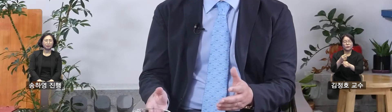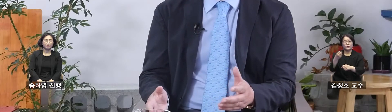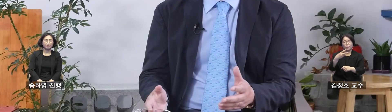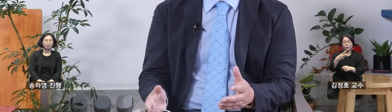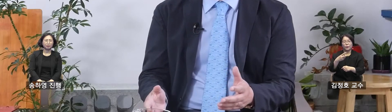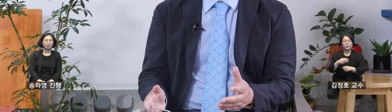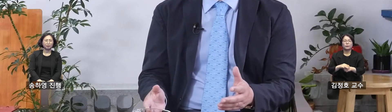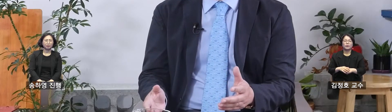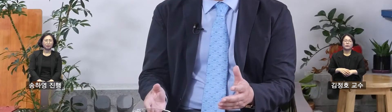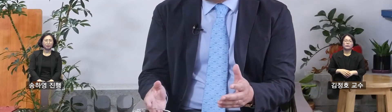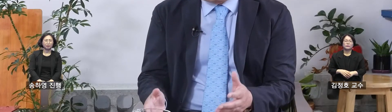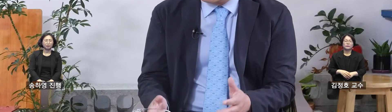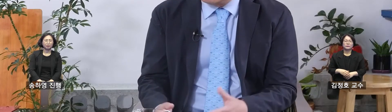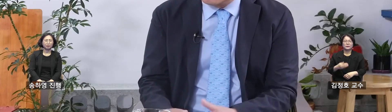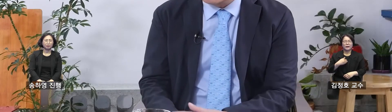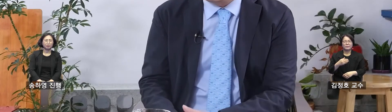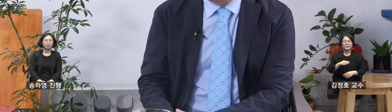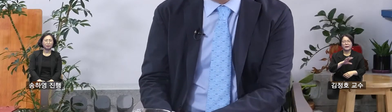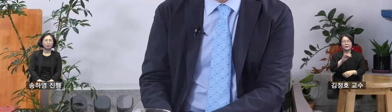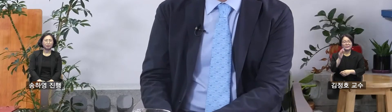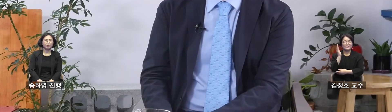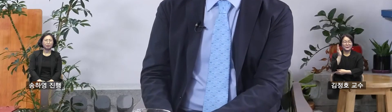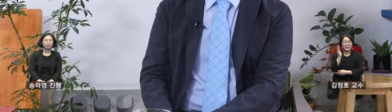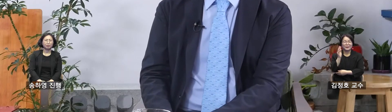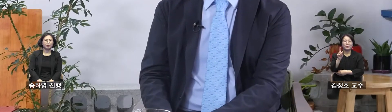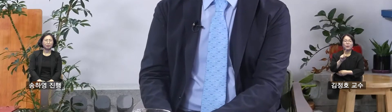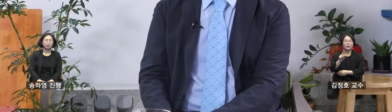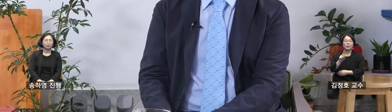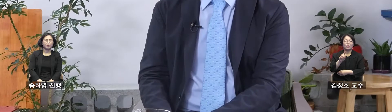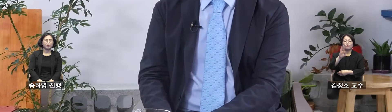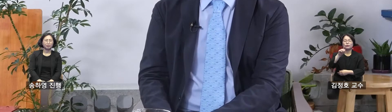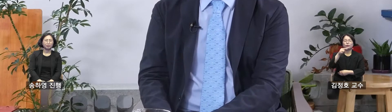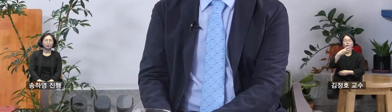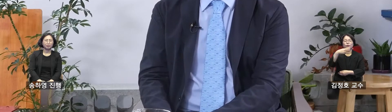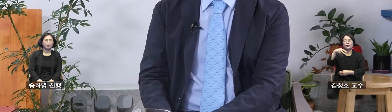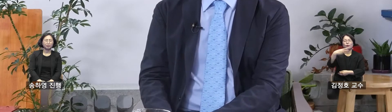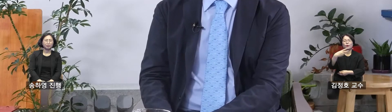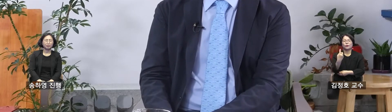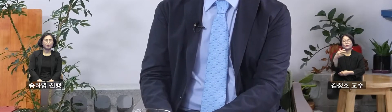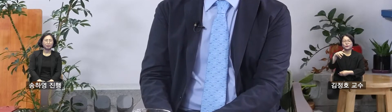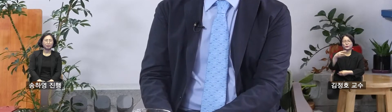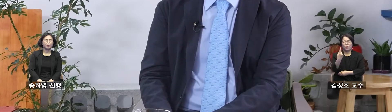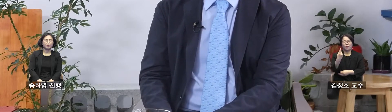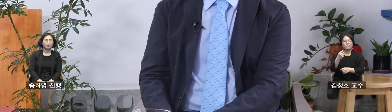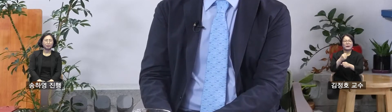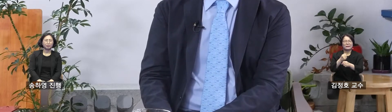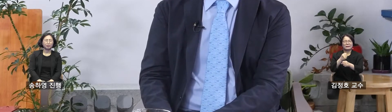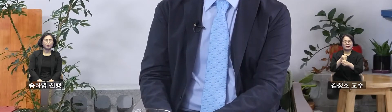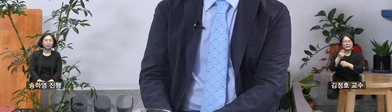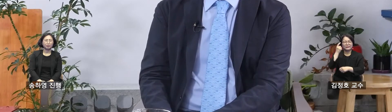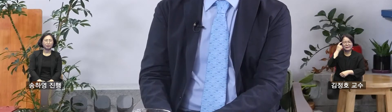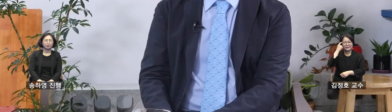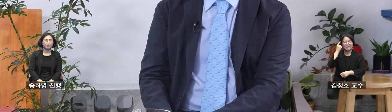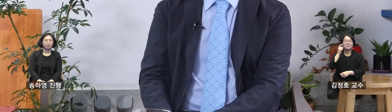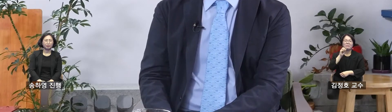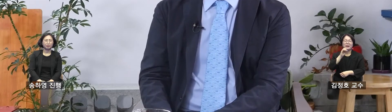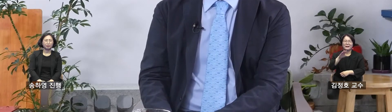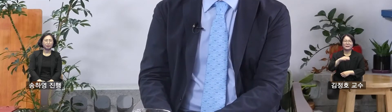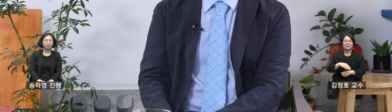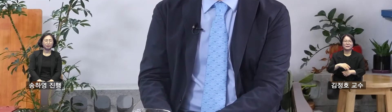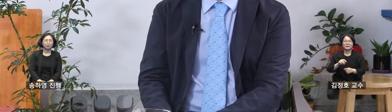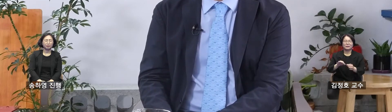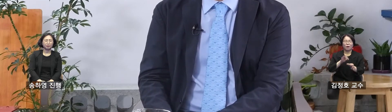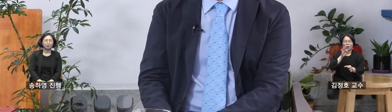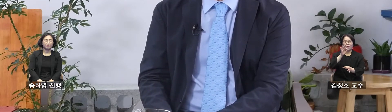드리는 사람들한테 들리는 말을 하지만은 불로초를 개발하지 않을까. 그러면 영원히 죽지